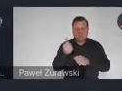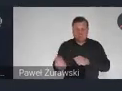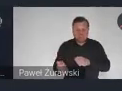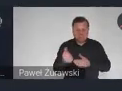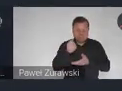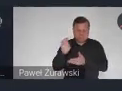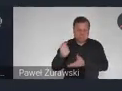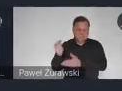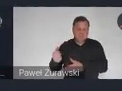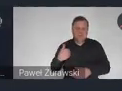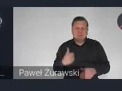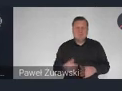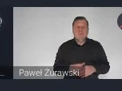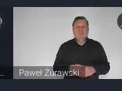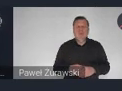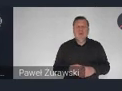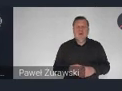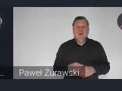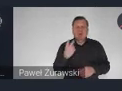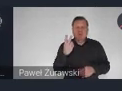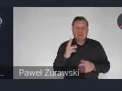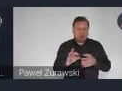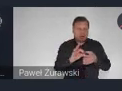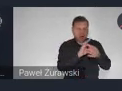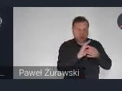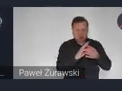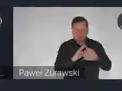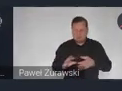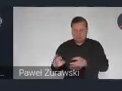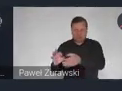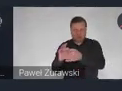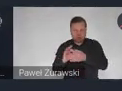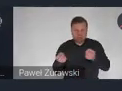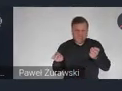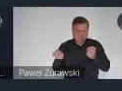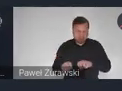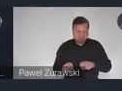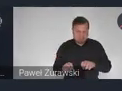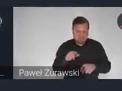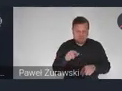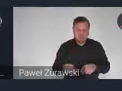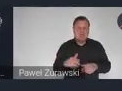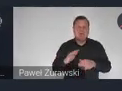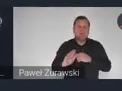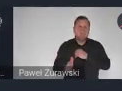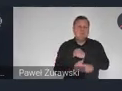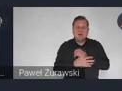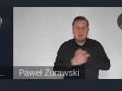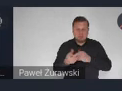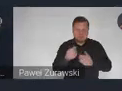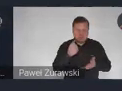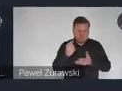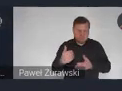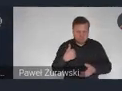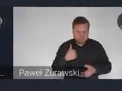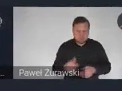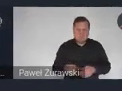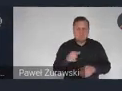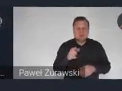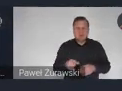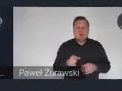powstały dwie sieci które zostały również wsparte środkami dotacyjnymi a także w priorytecie